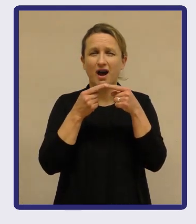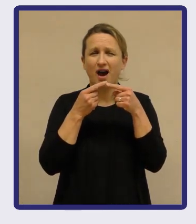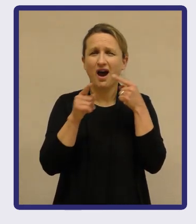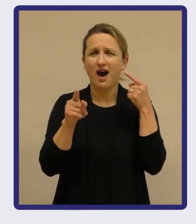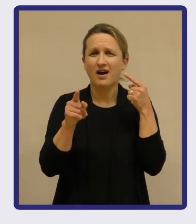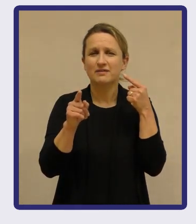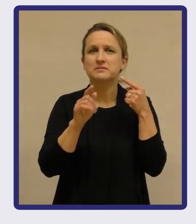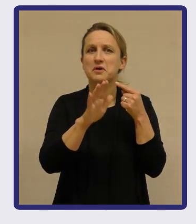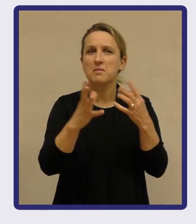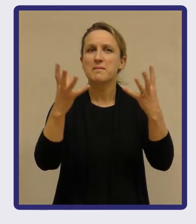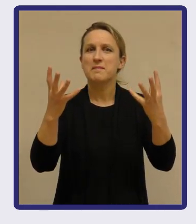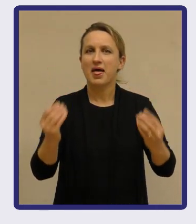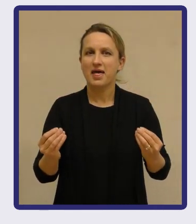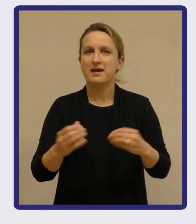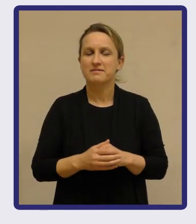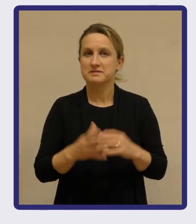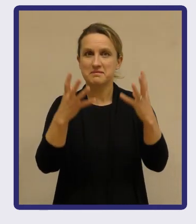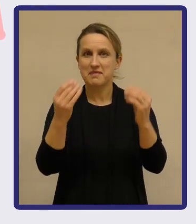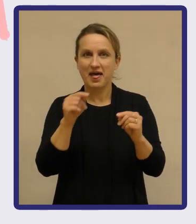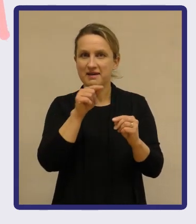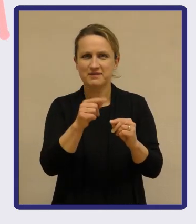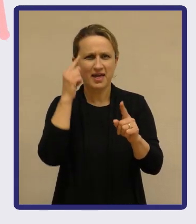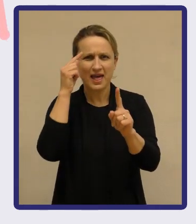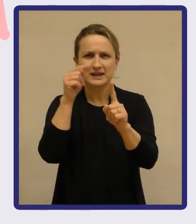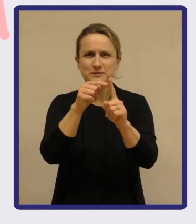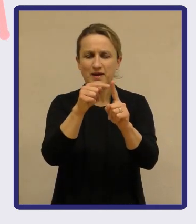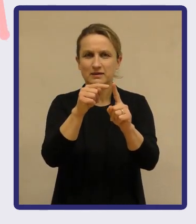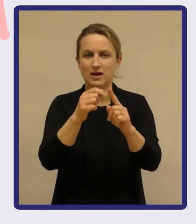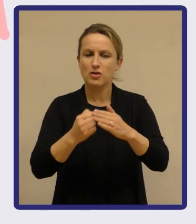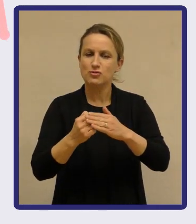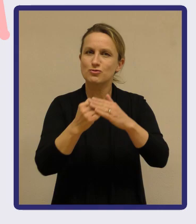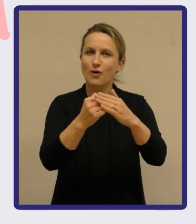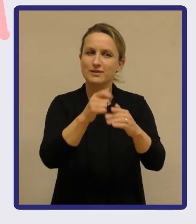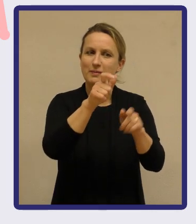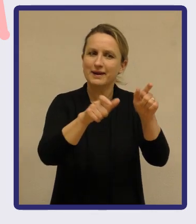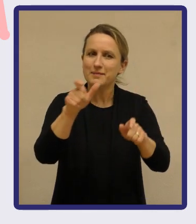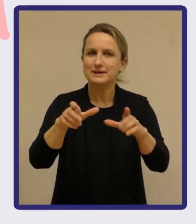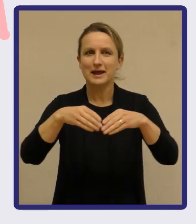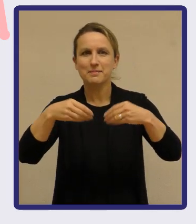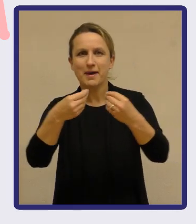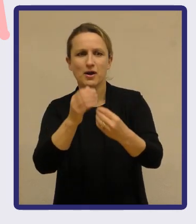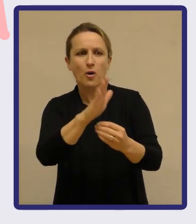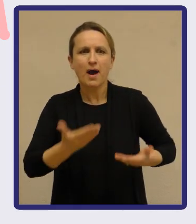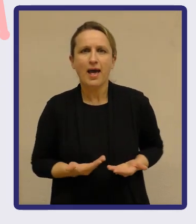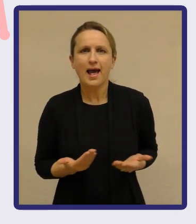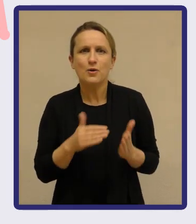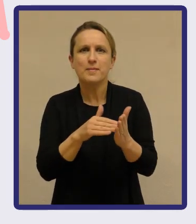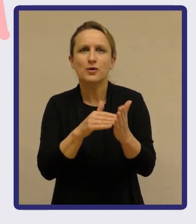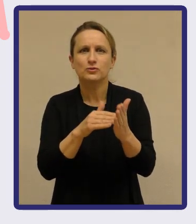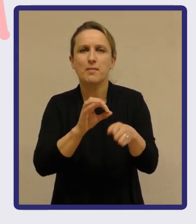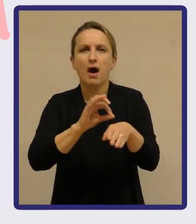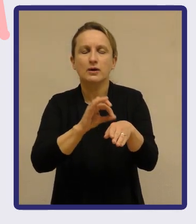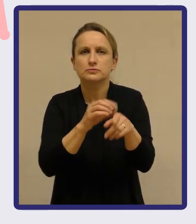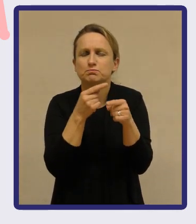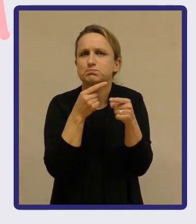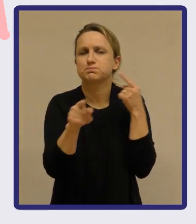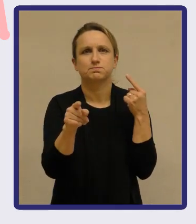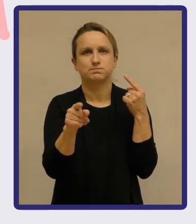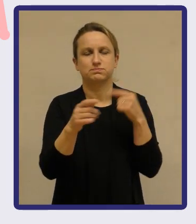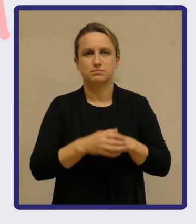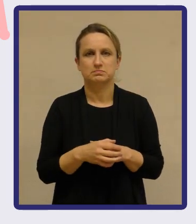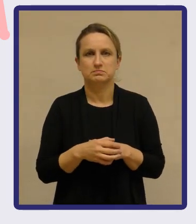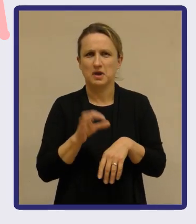Harvikhaiguste päev. Harvikhaiguste päev. Päev toetamaks inimesi ja peresid, kelle elu mõjutab haruldane